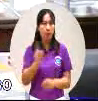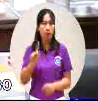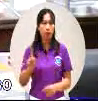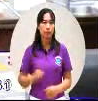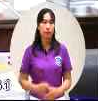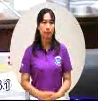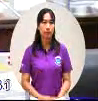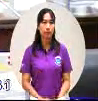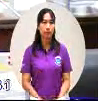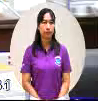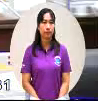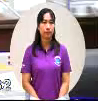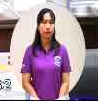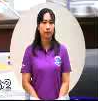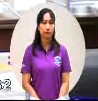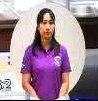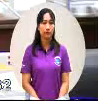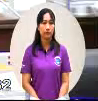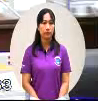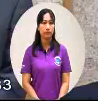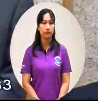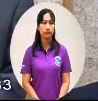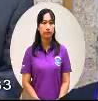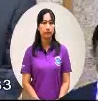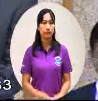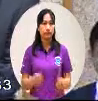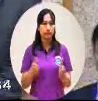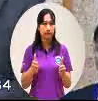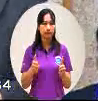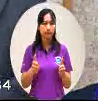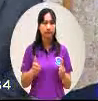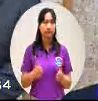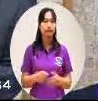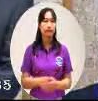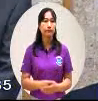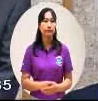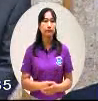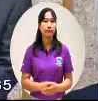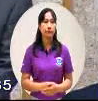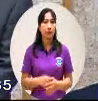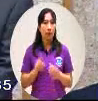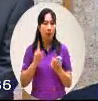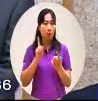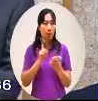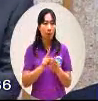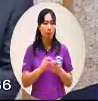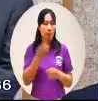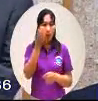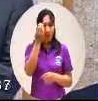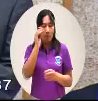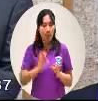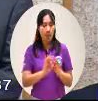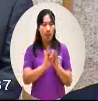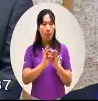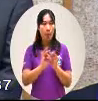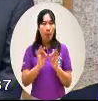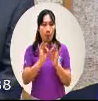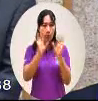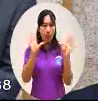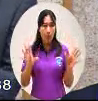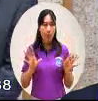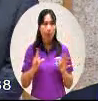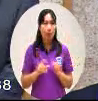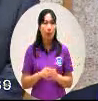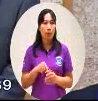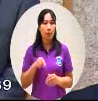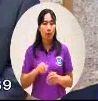来，请当了。 谢谢，好，谢谢议长，好，谢谢科鲁加议员对观光议题的关心哈。我想分几点跟科鲁加